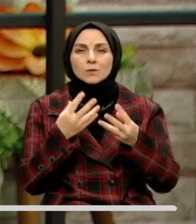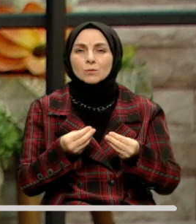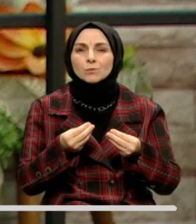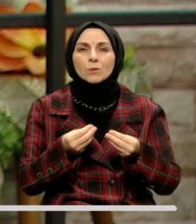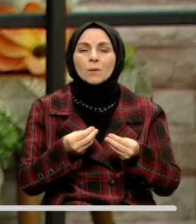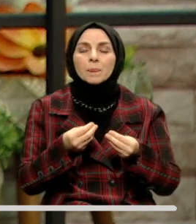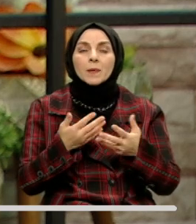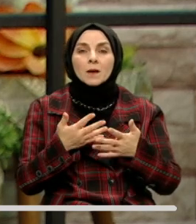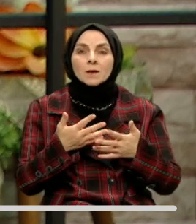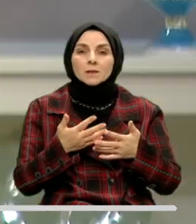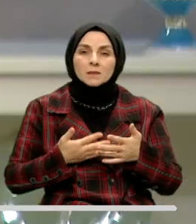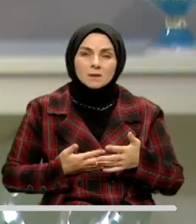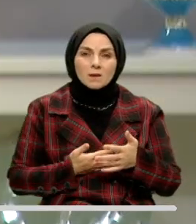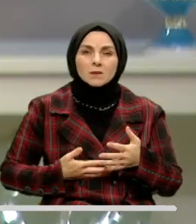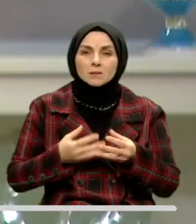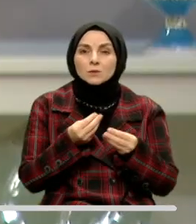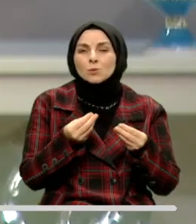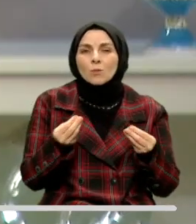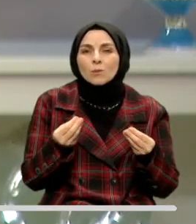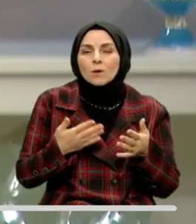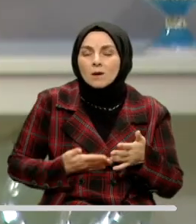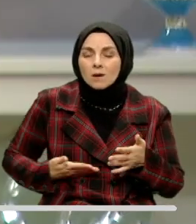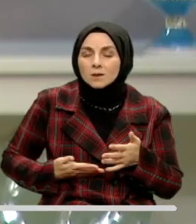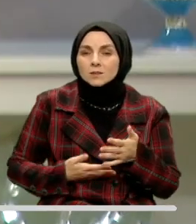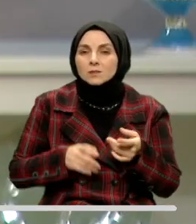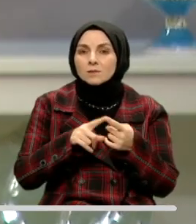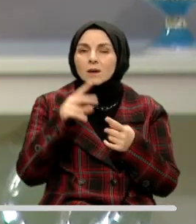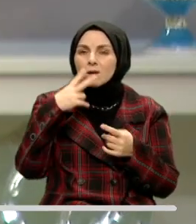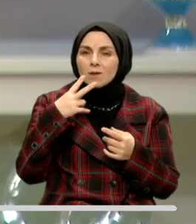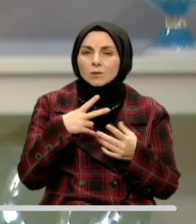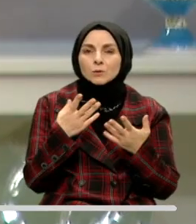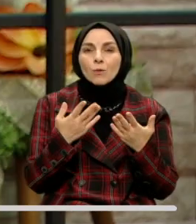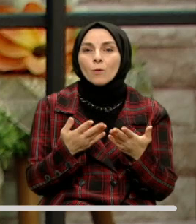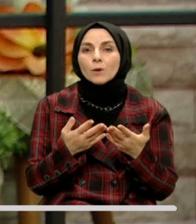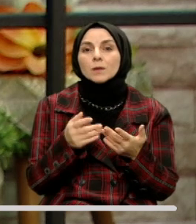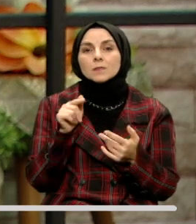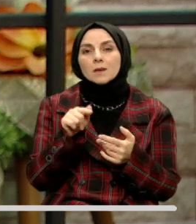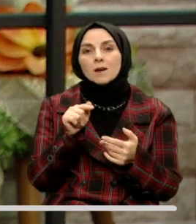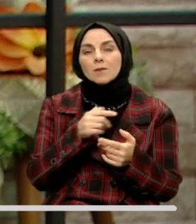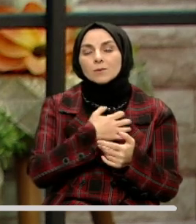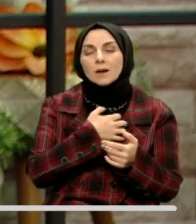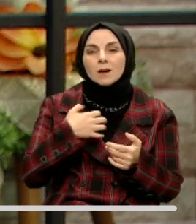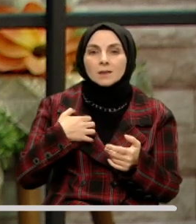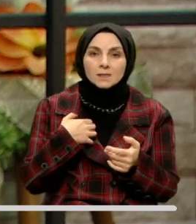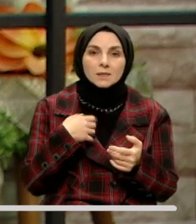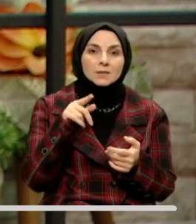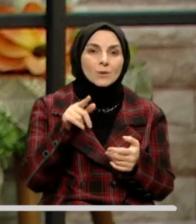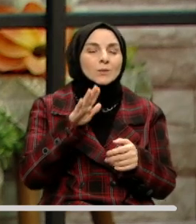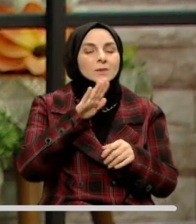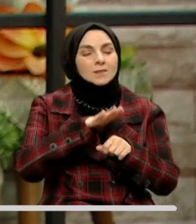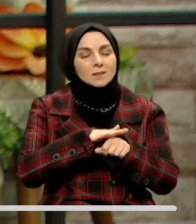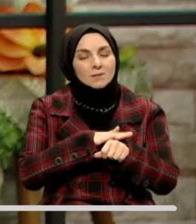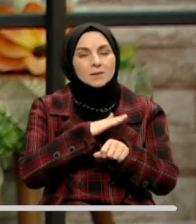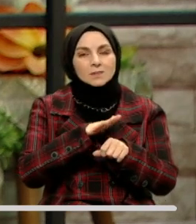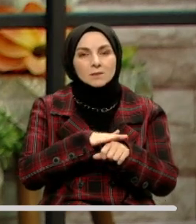kızıyor. Daha bebek sen nereden biliyorsun? 4 aylıksın. Ağlamalar, annenin orada tanımlaması. Sakin ol,